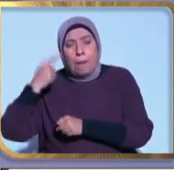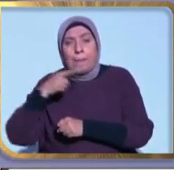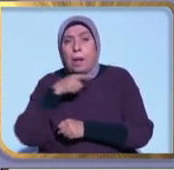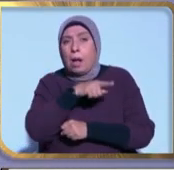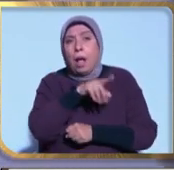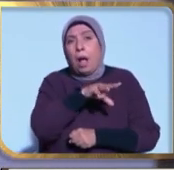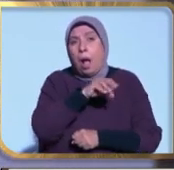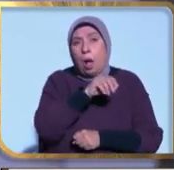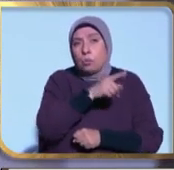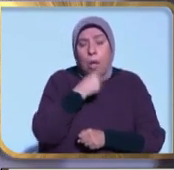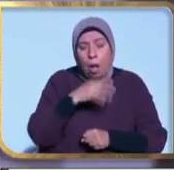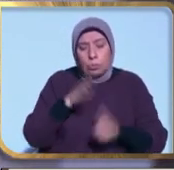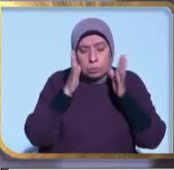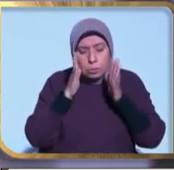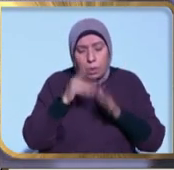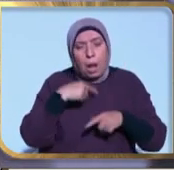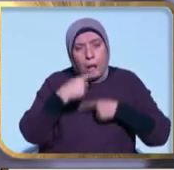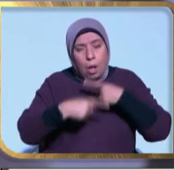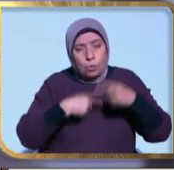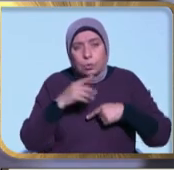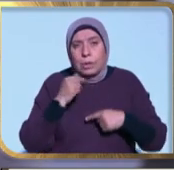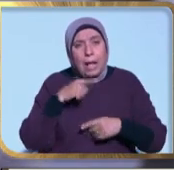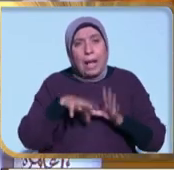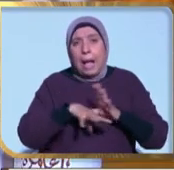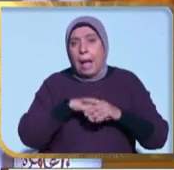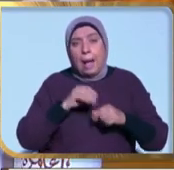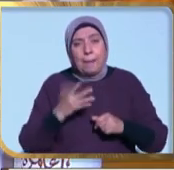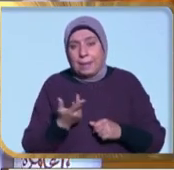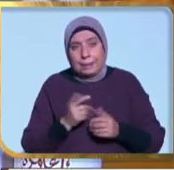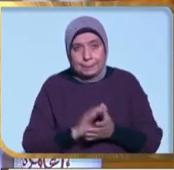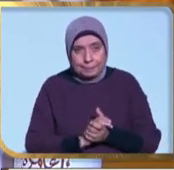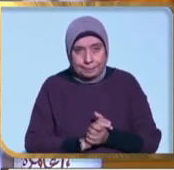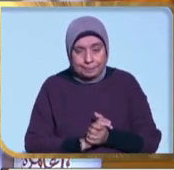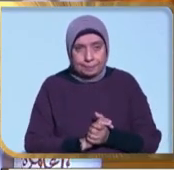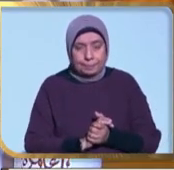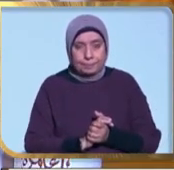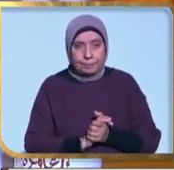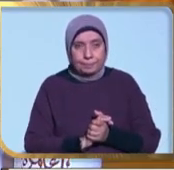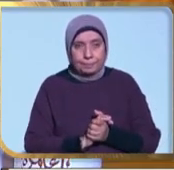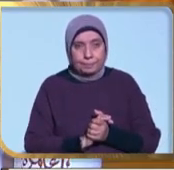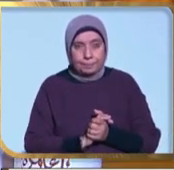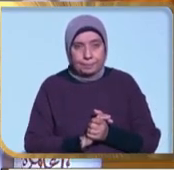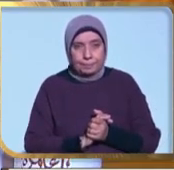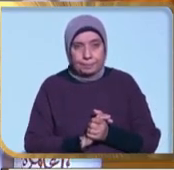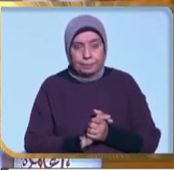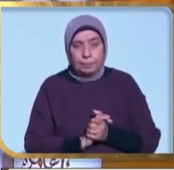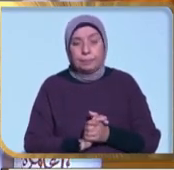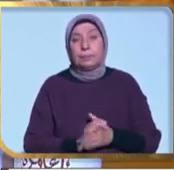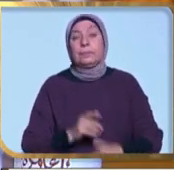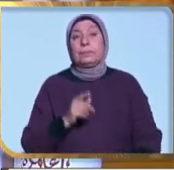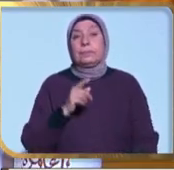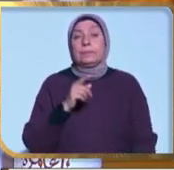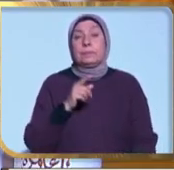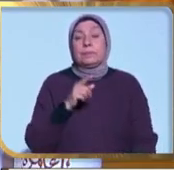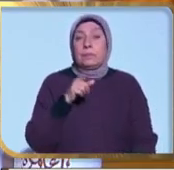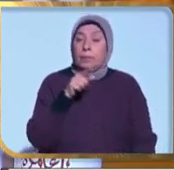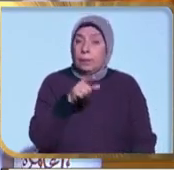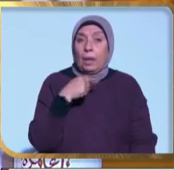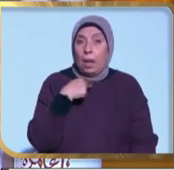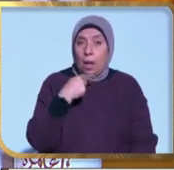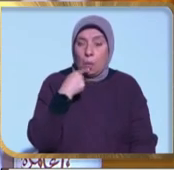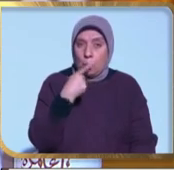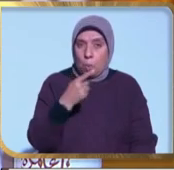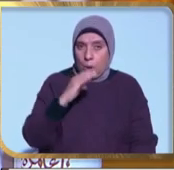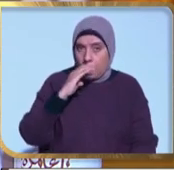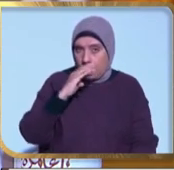تقطع الصلاه فماذا تفعل وجزاكم الله خيرا وجزاكم كذلك احنا لابد قبل واحنا